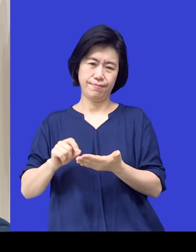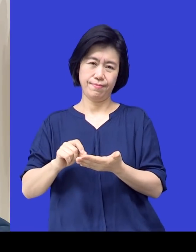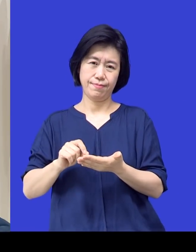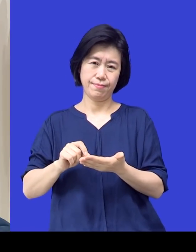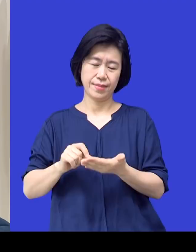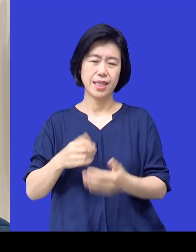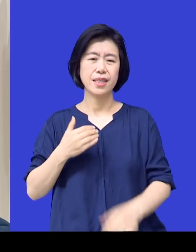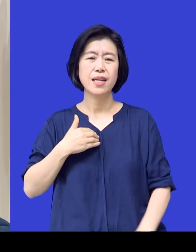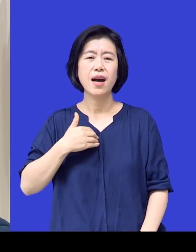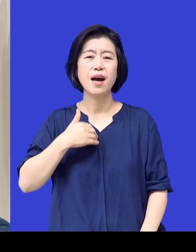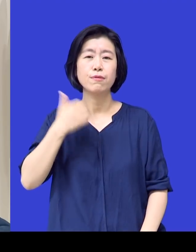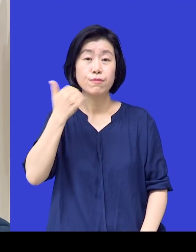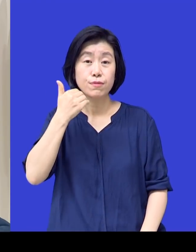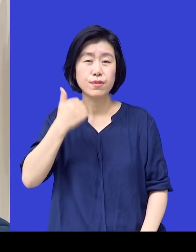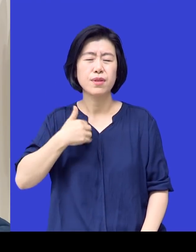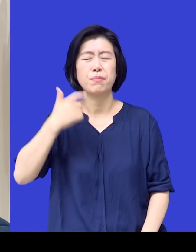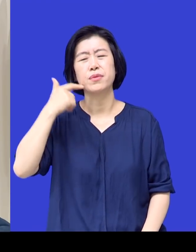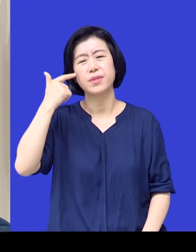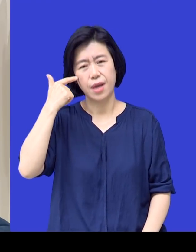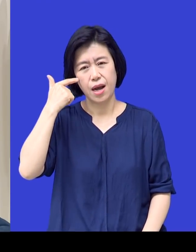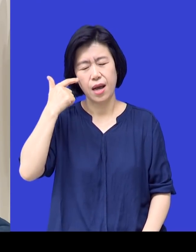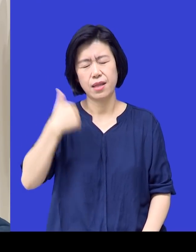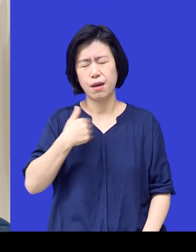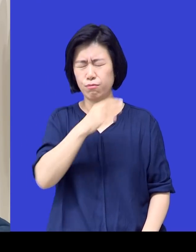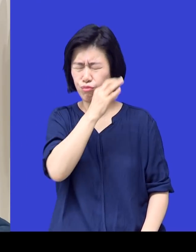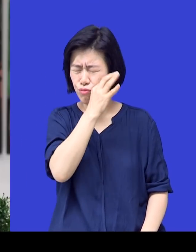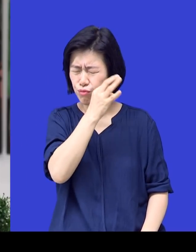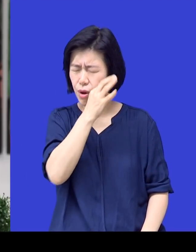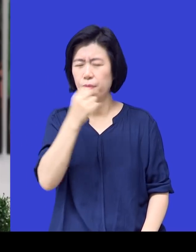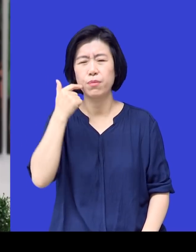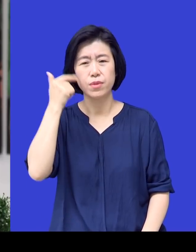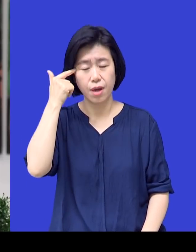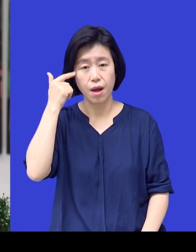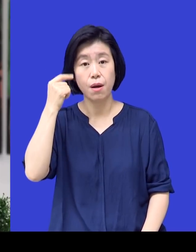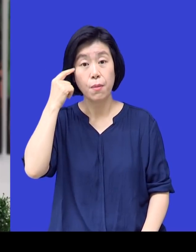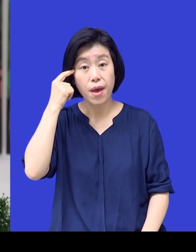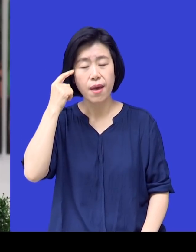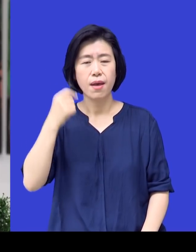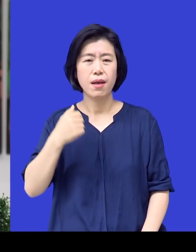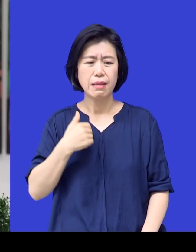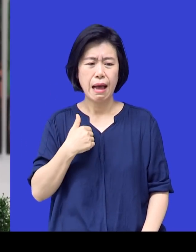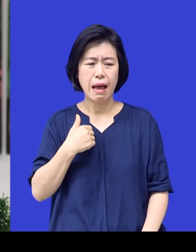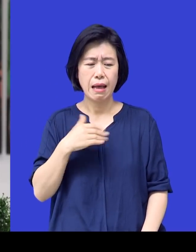이 한마디에 난 할 수밖에 없는 부끄러운 목사입니다. 우리